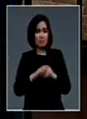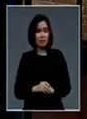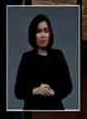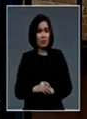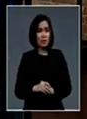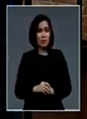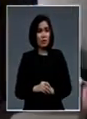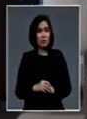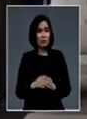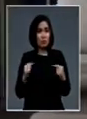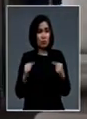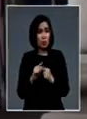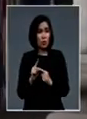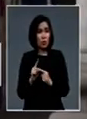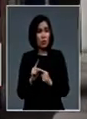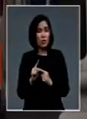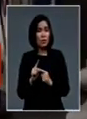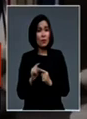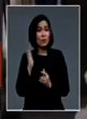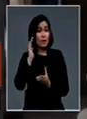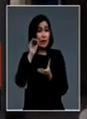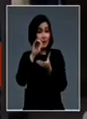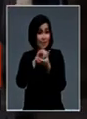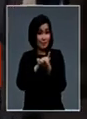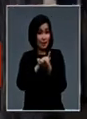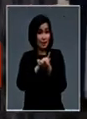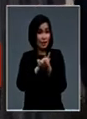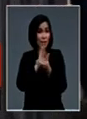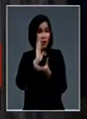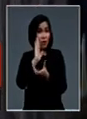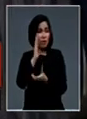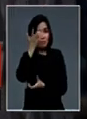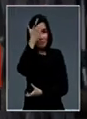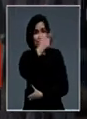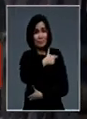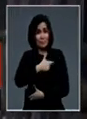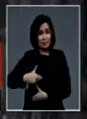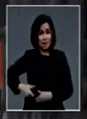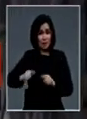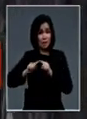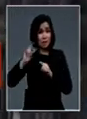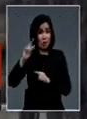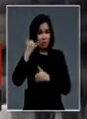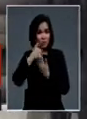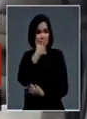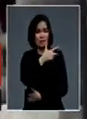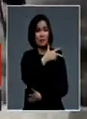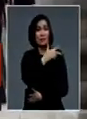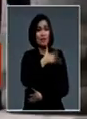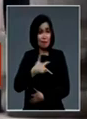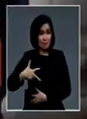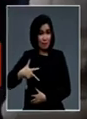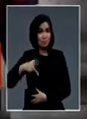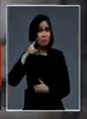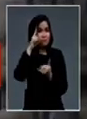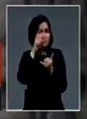พิธีพระศพนะคะของพระราชสวามีในสมเด็จพระราชินีนาถมาร์กเกรเทอร์ที่2แห่งเดนมาร์กนั่นเองค่ะซึ่งครั้งนี้นะคะ